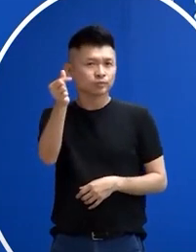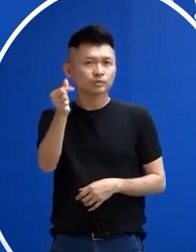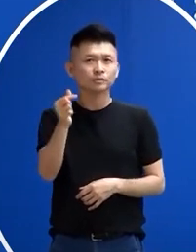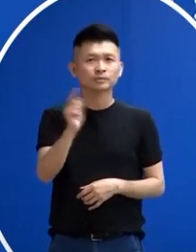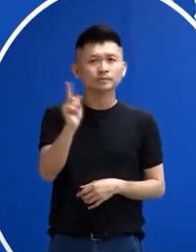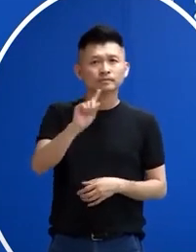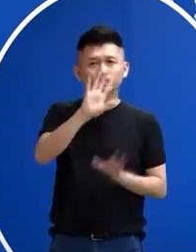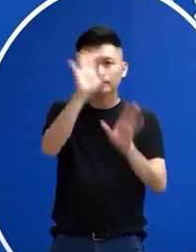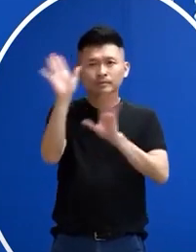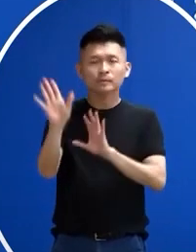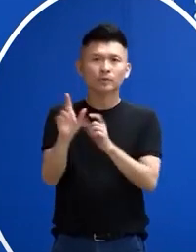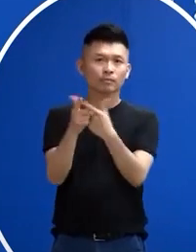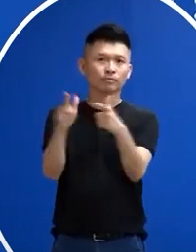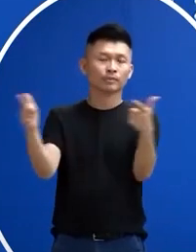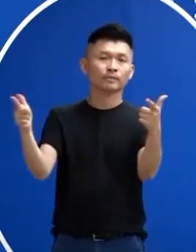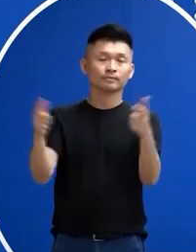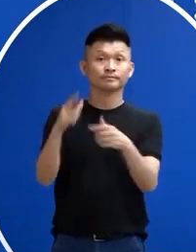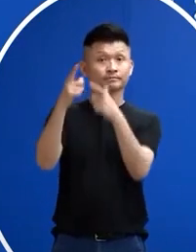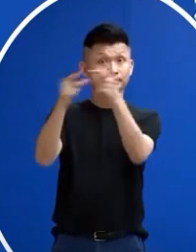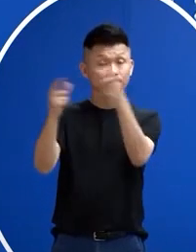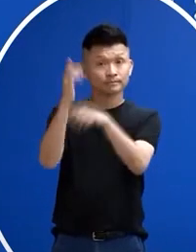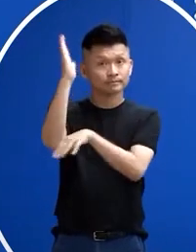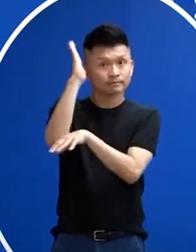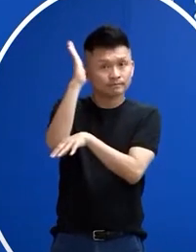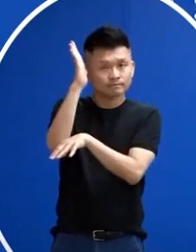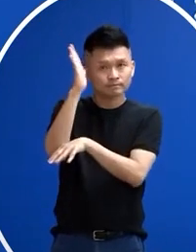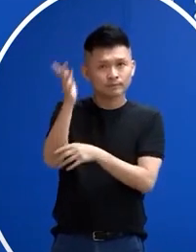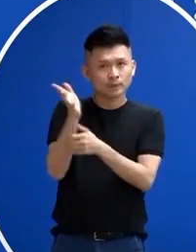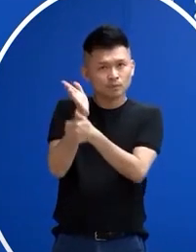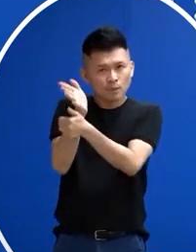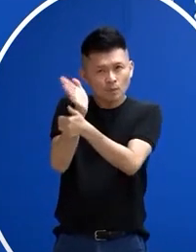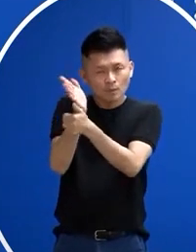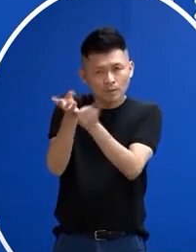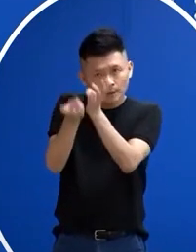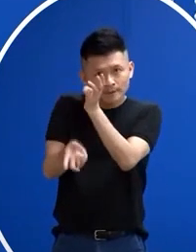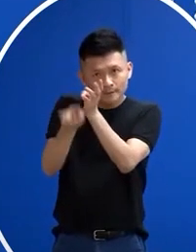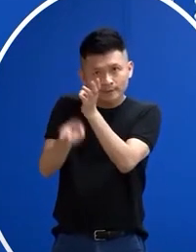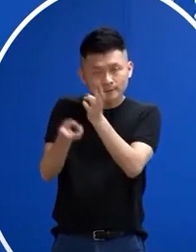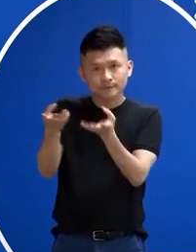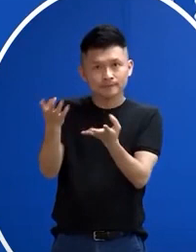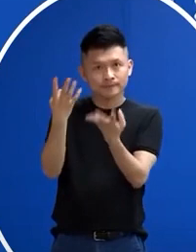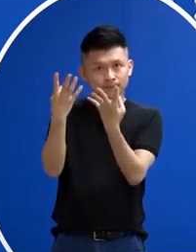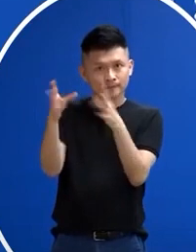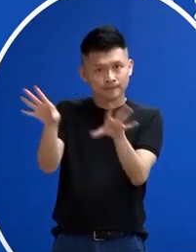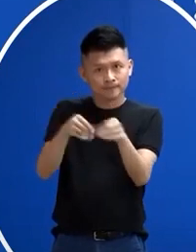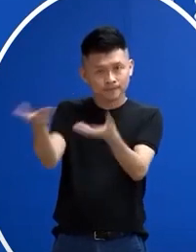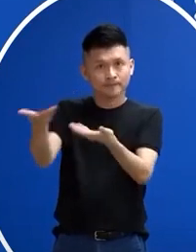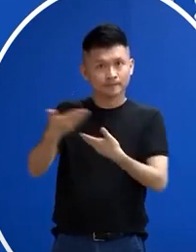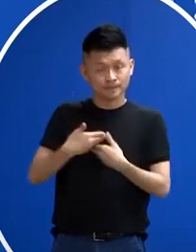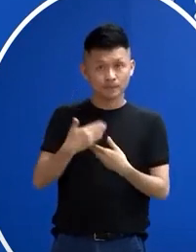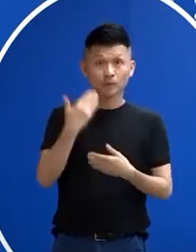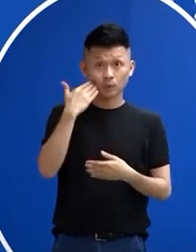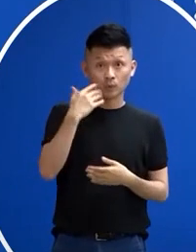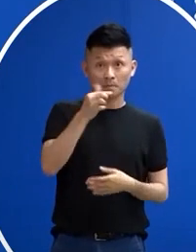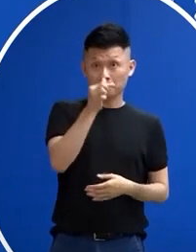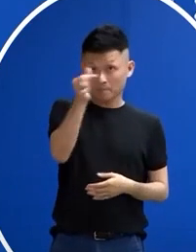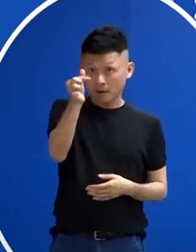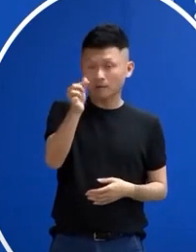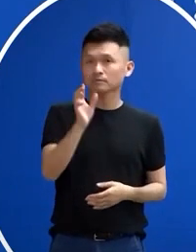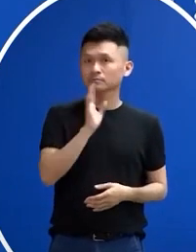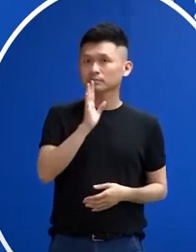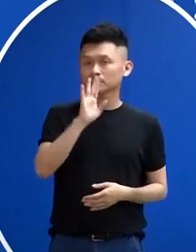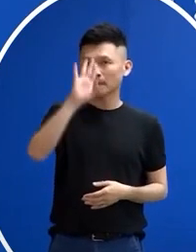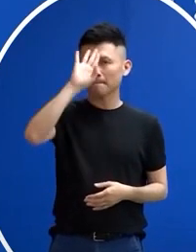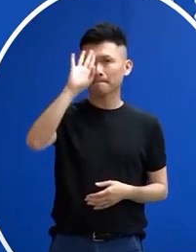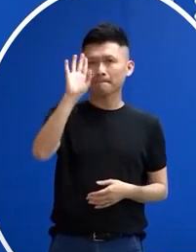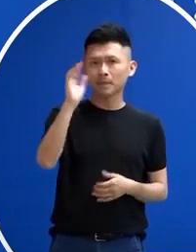好，那我想这个我们要跟日本再把这情况弄清楚来，那至于如果是阳性的话，那要厘清这感染源，那恐